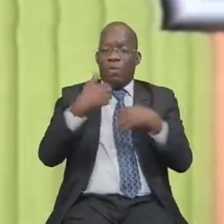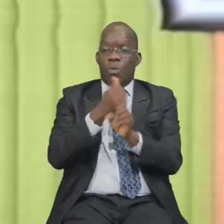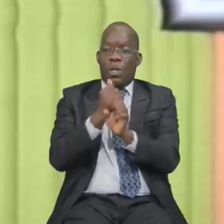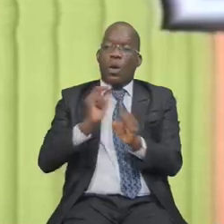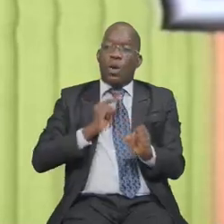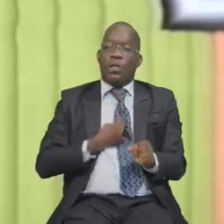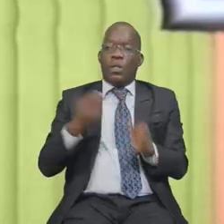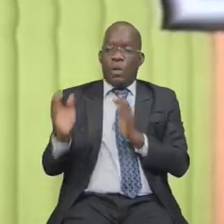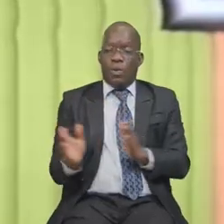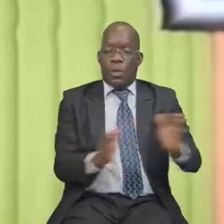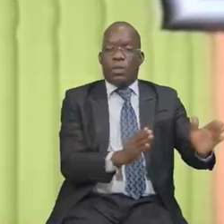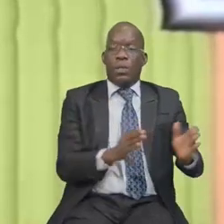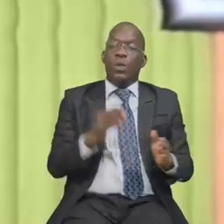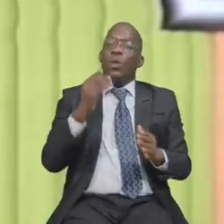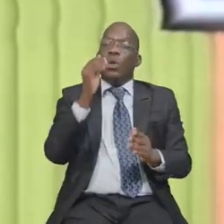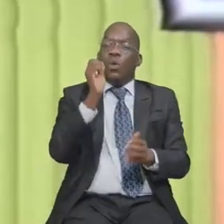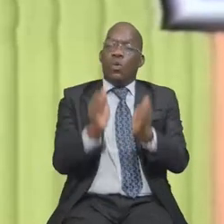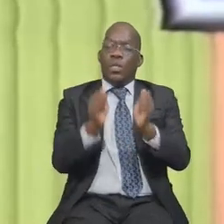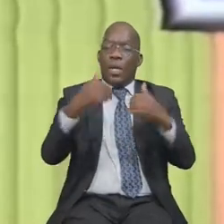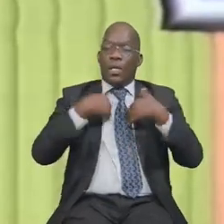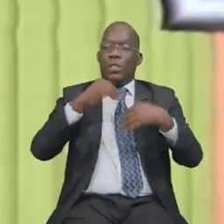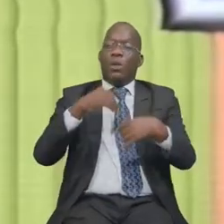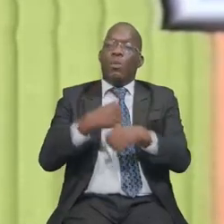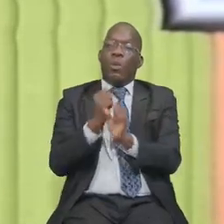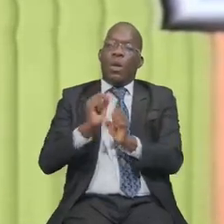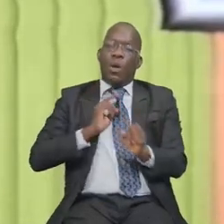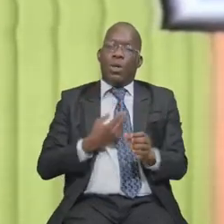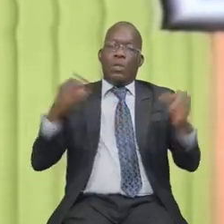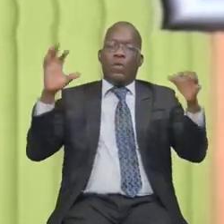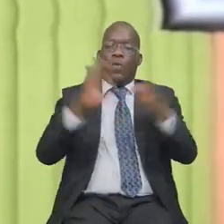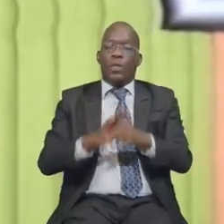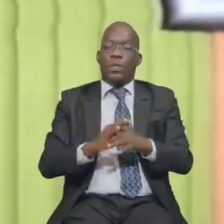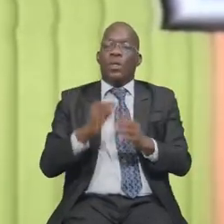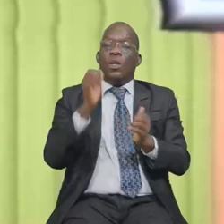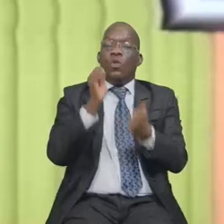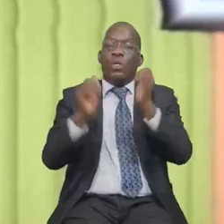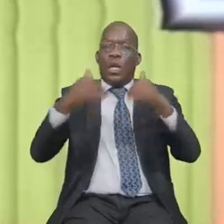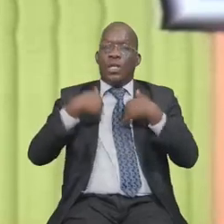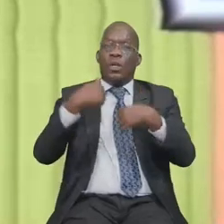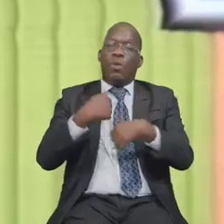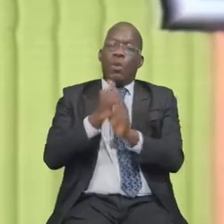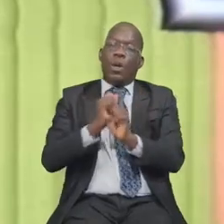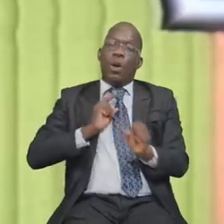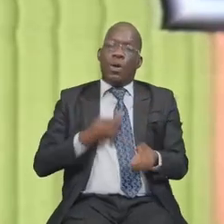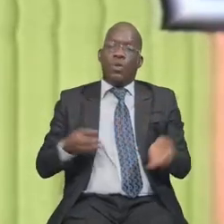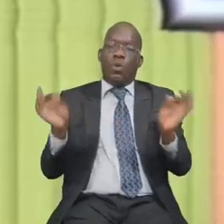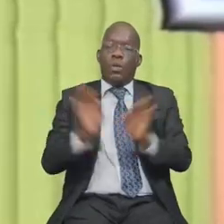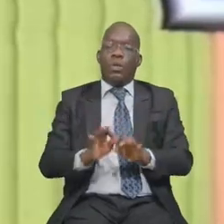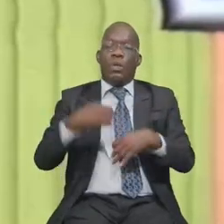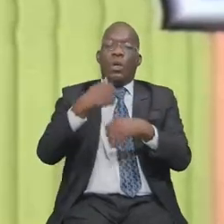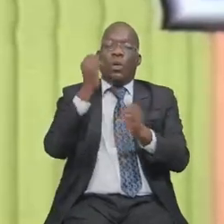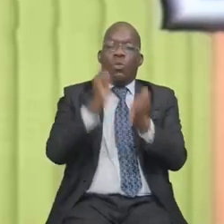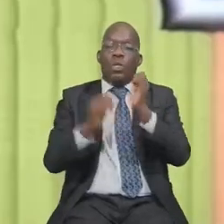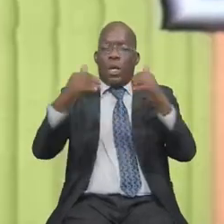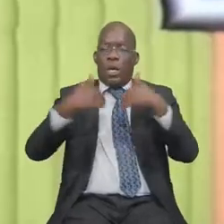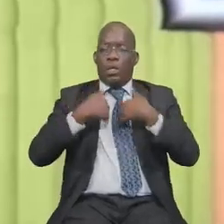qui vous a rendu digne qui nous a rendus capables